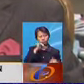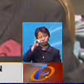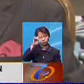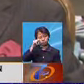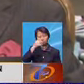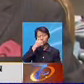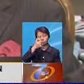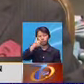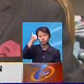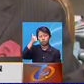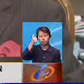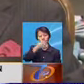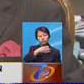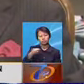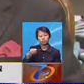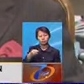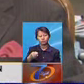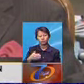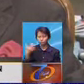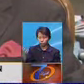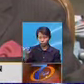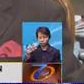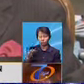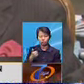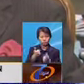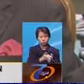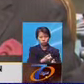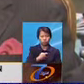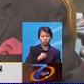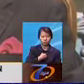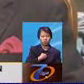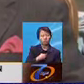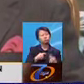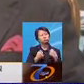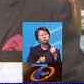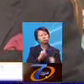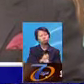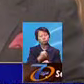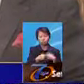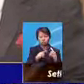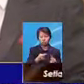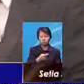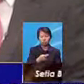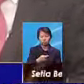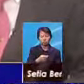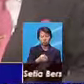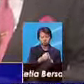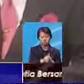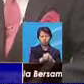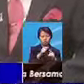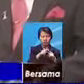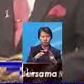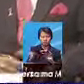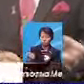yang terbaik. Dan dia pun dah mengikuti saya semenjak saya menerajui dewan